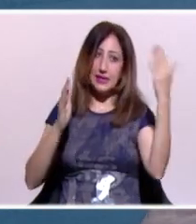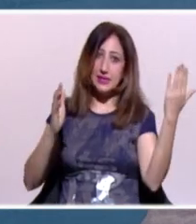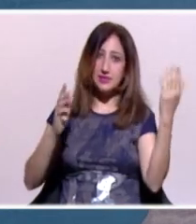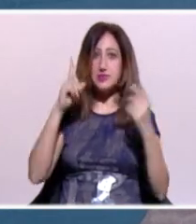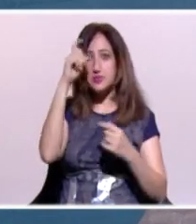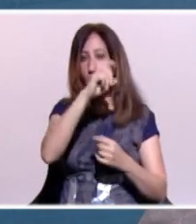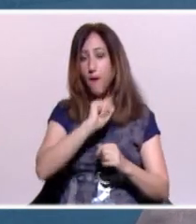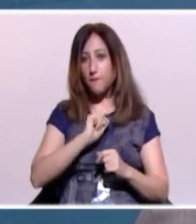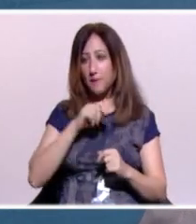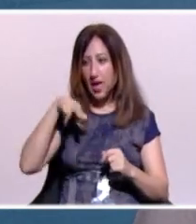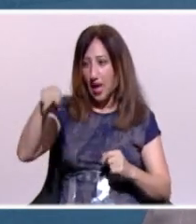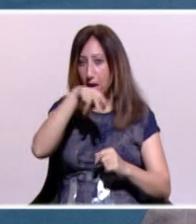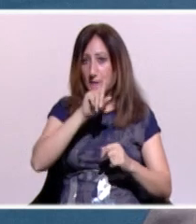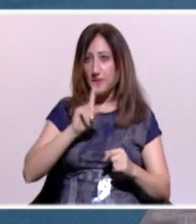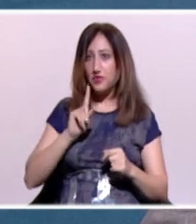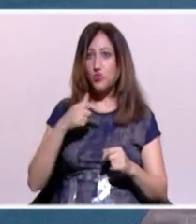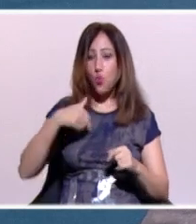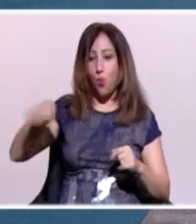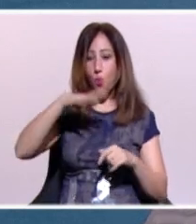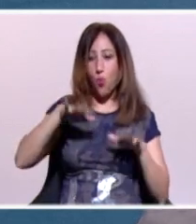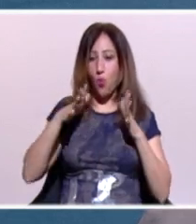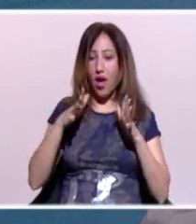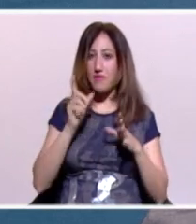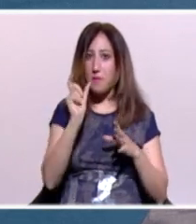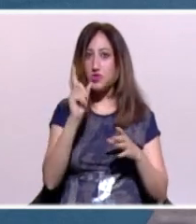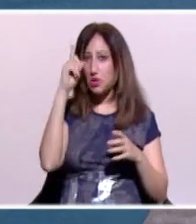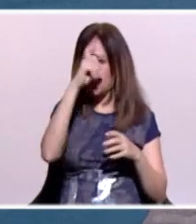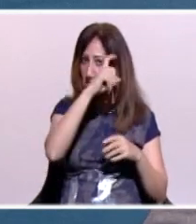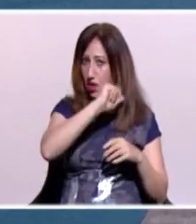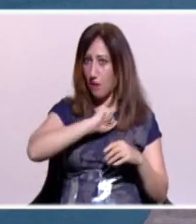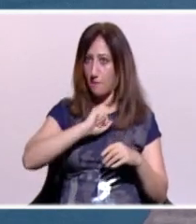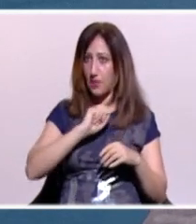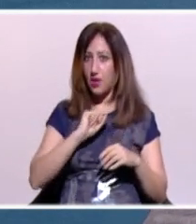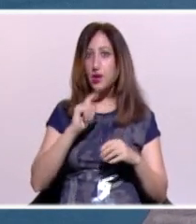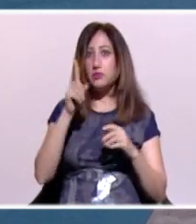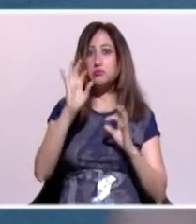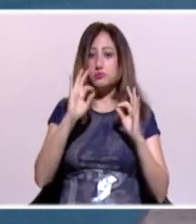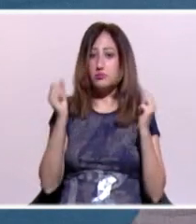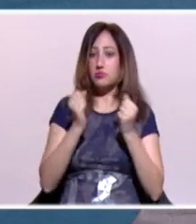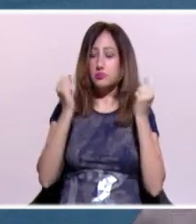صعب. فكلنا كنا خايفين من المشهد ده، وكلنا كنا محضرين له كويس جدا